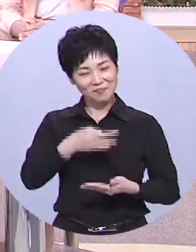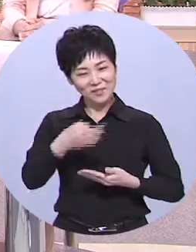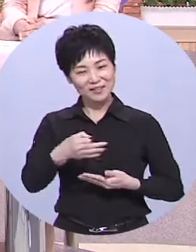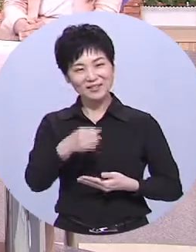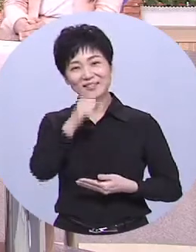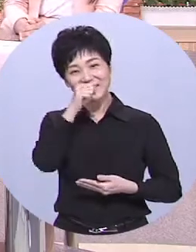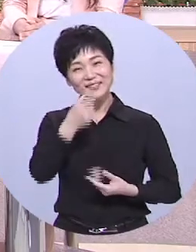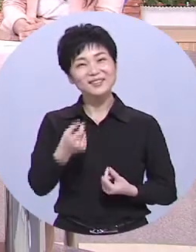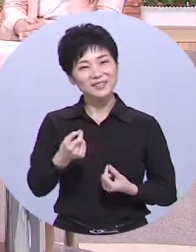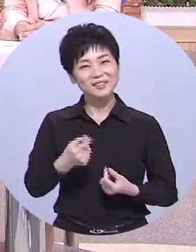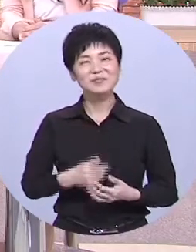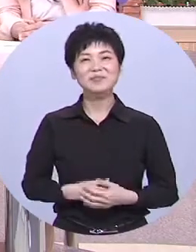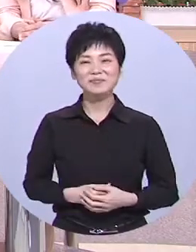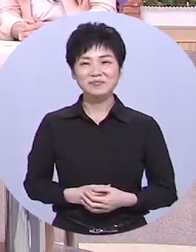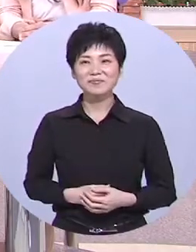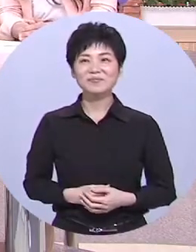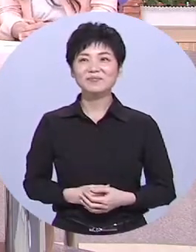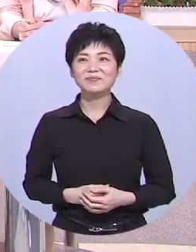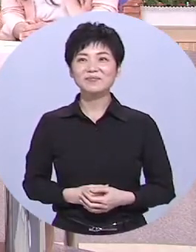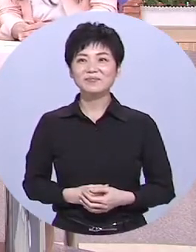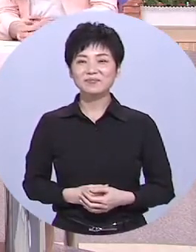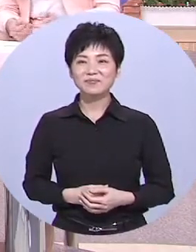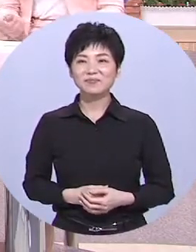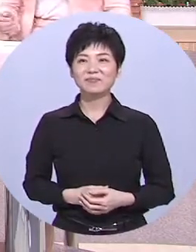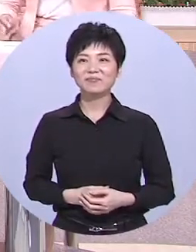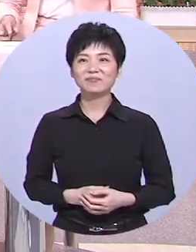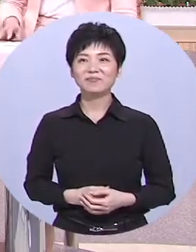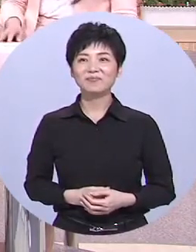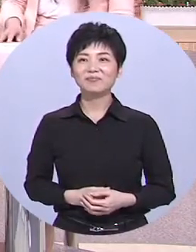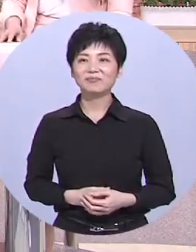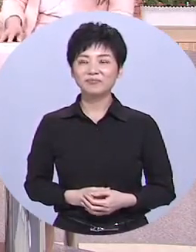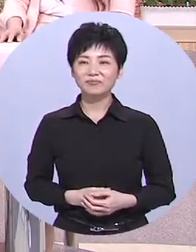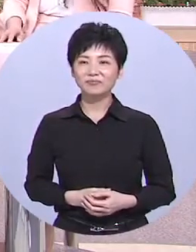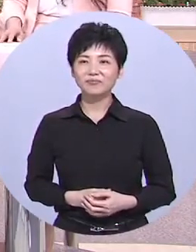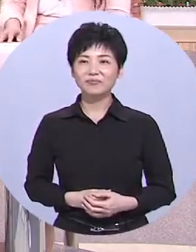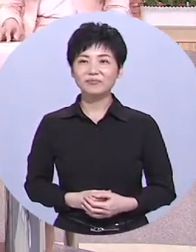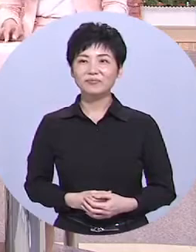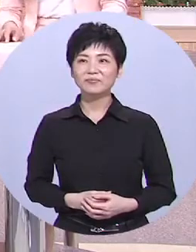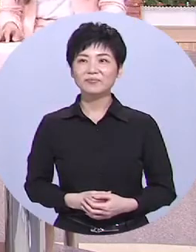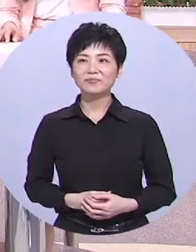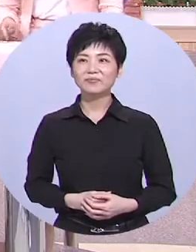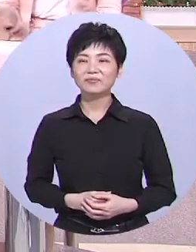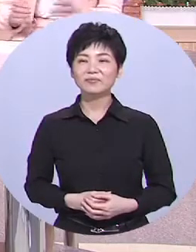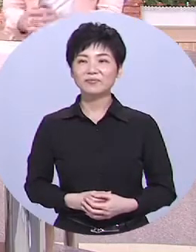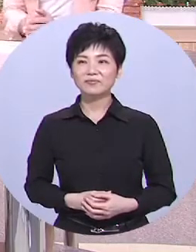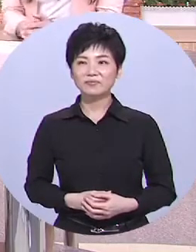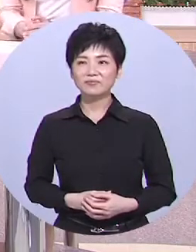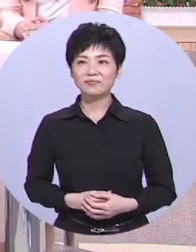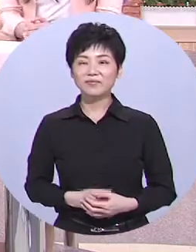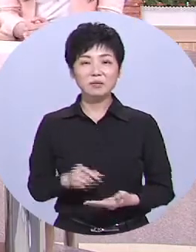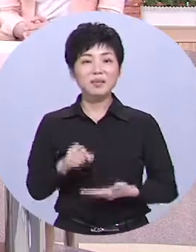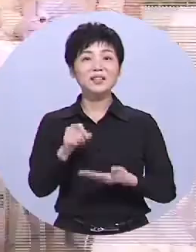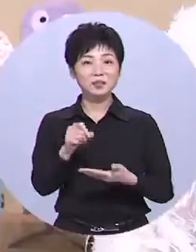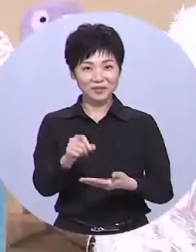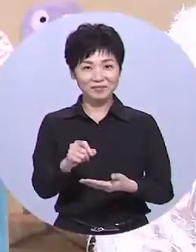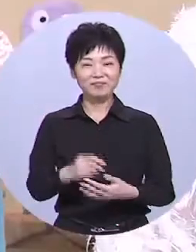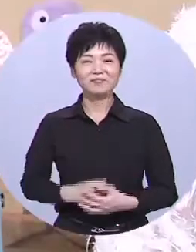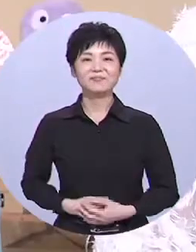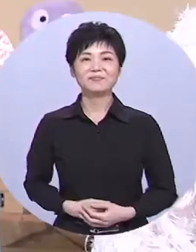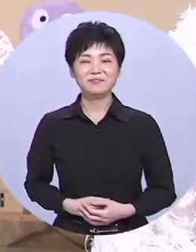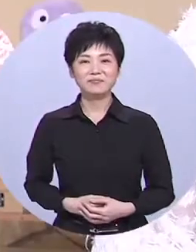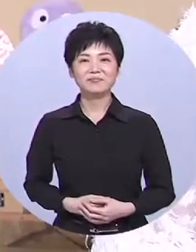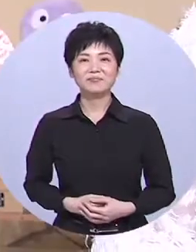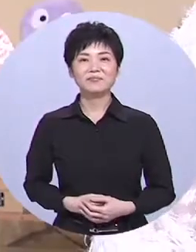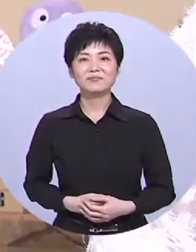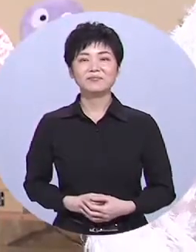さ、犬も飼えてさ、 広いとこ、 ね、自然が豊かでいいですね。続いてはプレゼントです。瀬戸さん、お願いします。 は